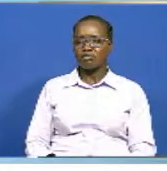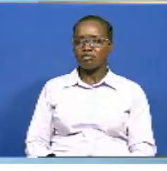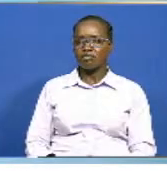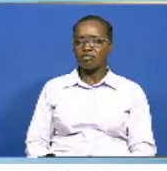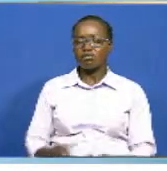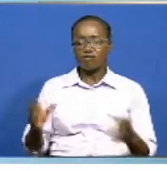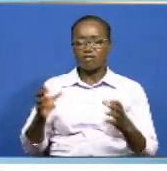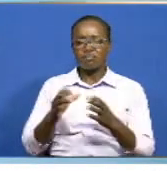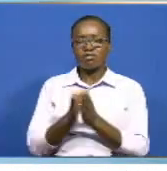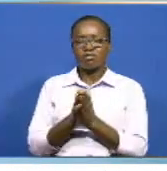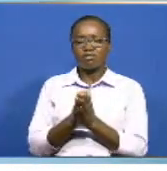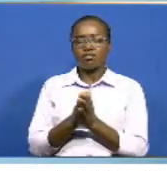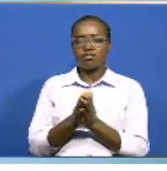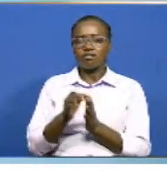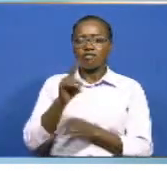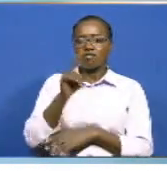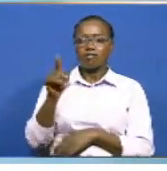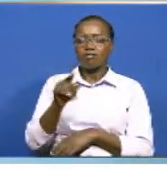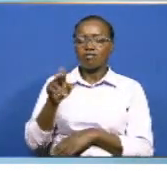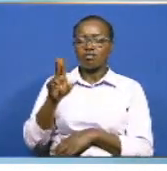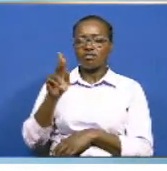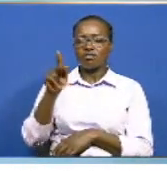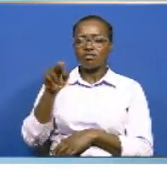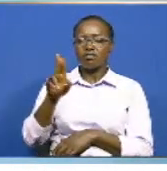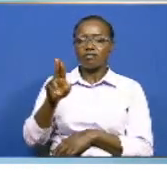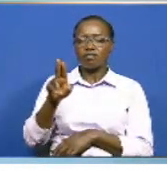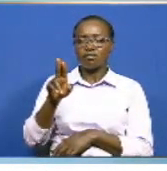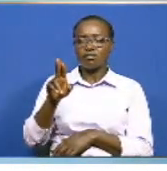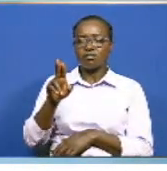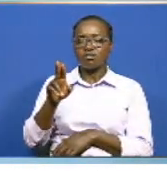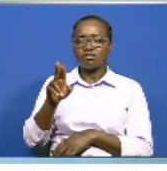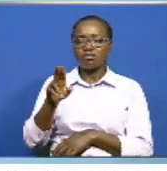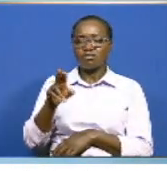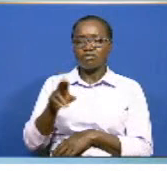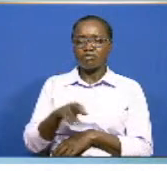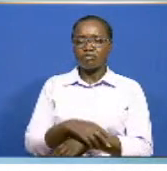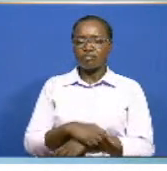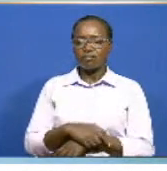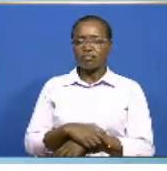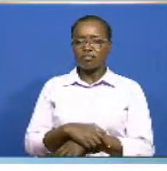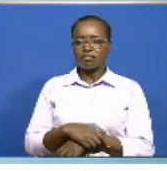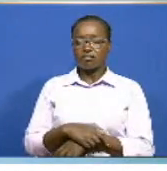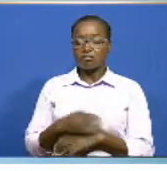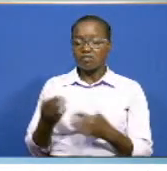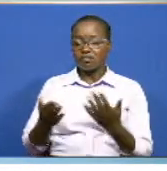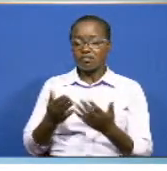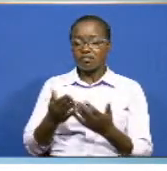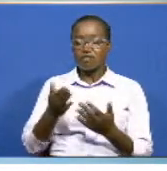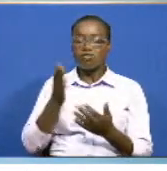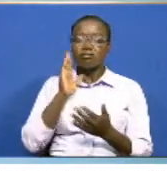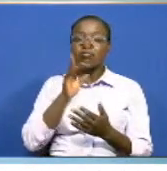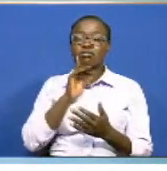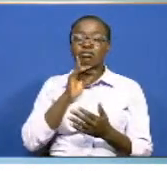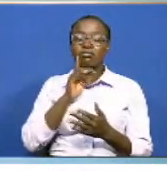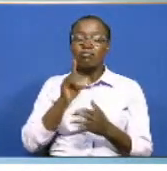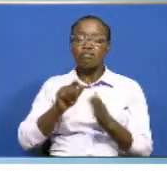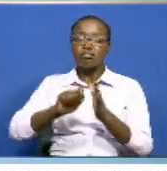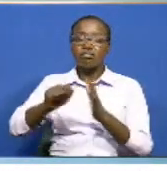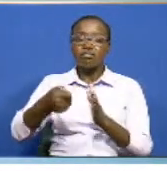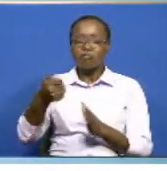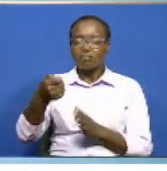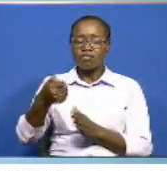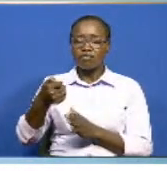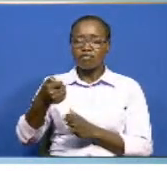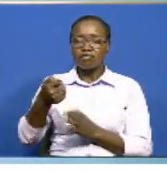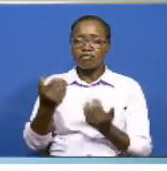kampuni kama Kinazuku zimeweza kutengeneza njia ya kufanya ya kufunga labda parental lock, inaitwa parental lock, yani